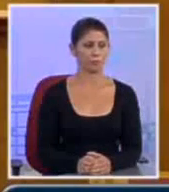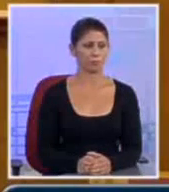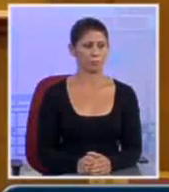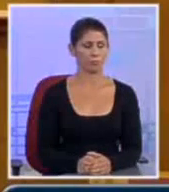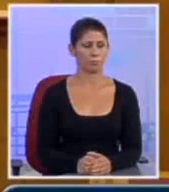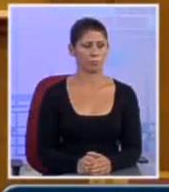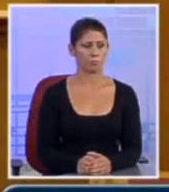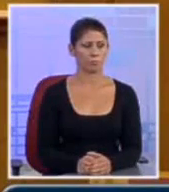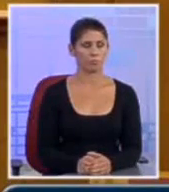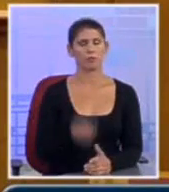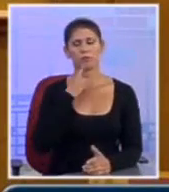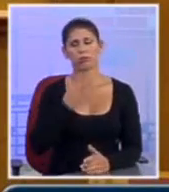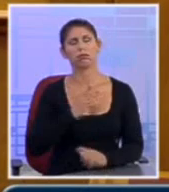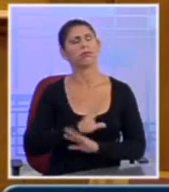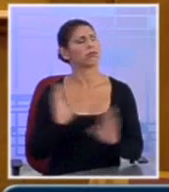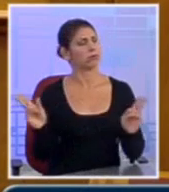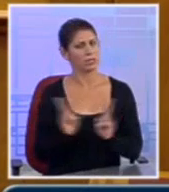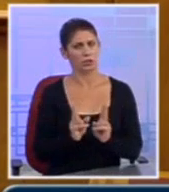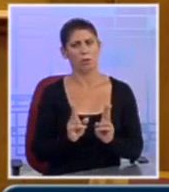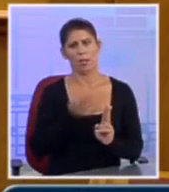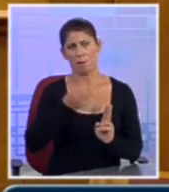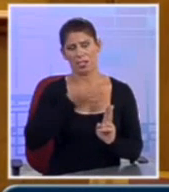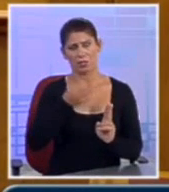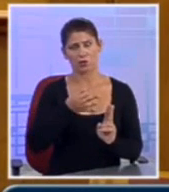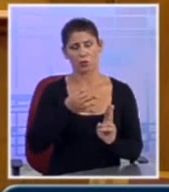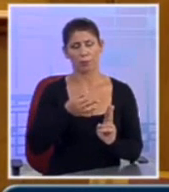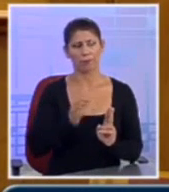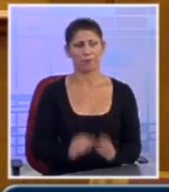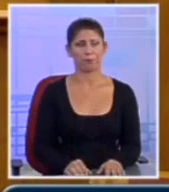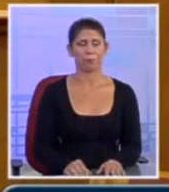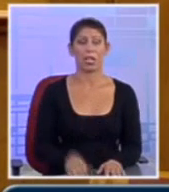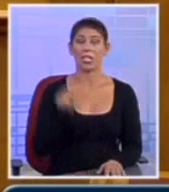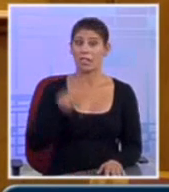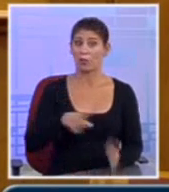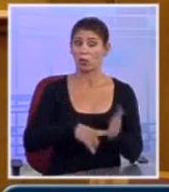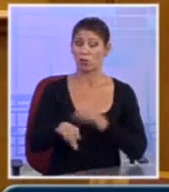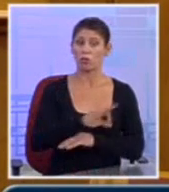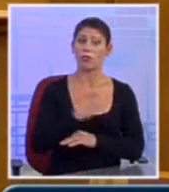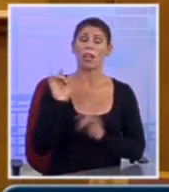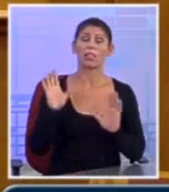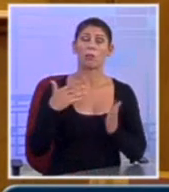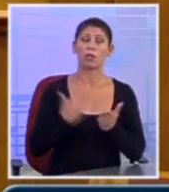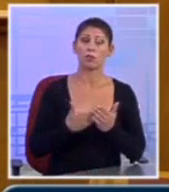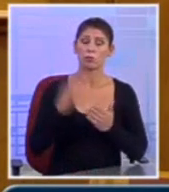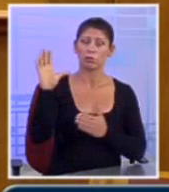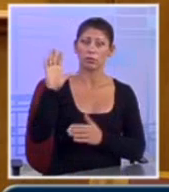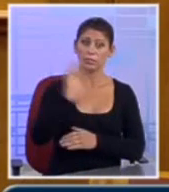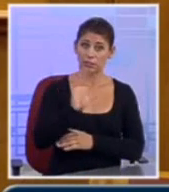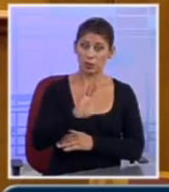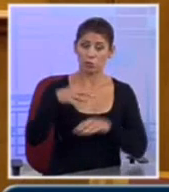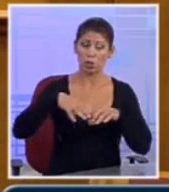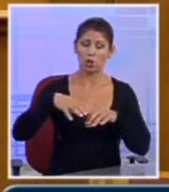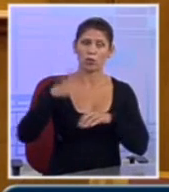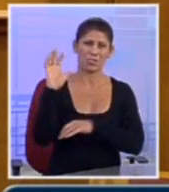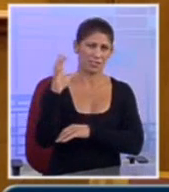Δεν θα μακρηγορήσω. Θέλω να πω ότι στο εν λόγω νομοσχέδιο, εκτός από την αδειοδότηση των τηλεοπτικών σταθμών,